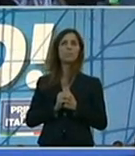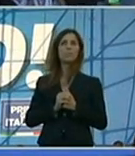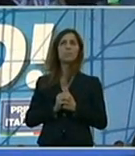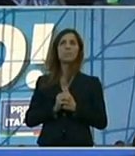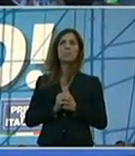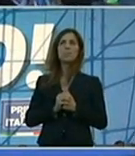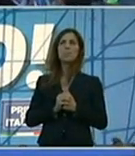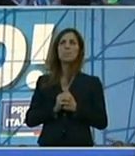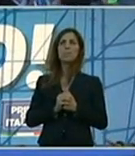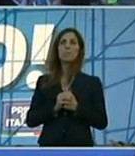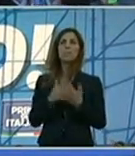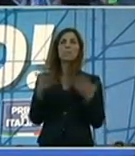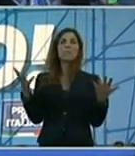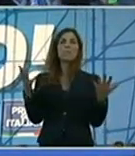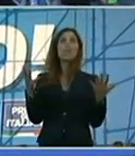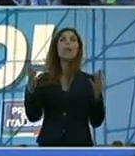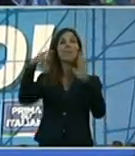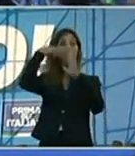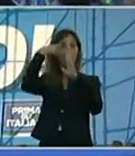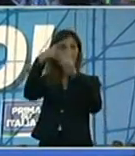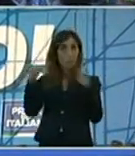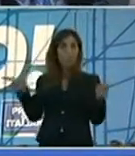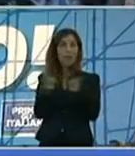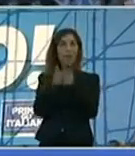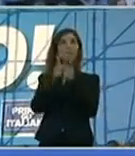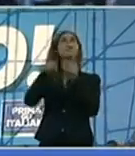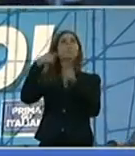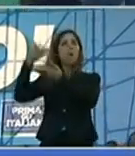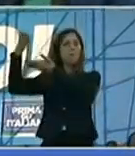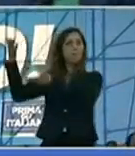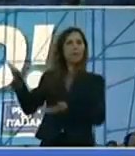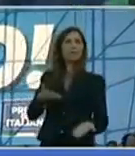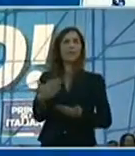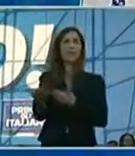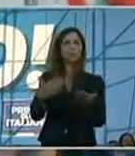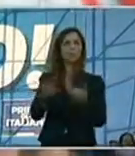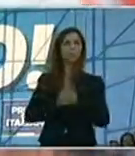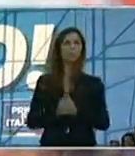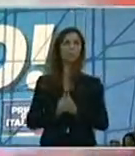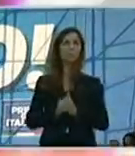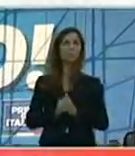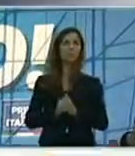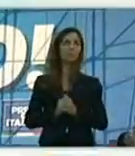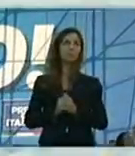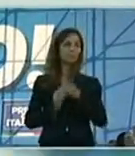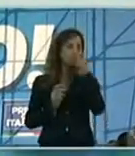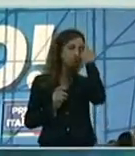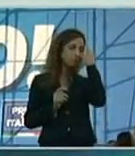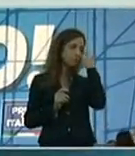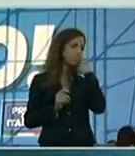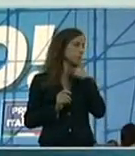numeri. No, ma è importante quando si sta lì. Allora, la percezione che ne avete, eravate in piazza anche allora.